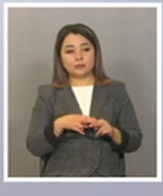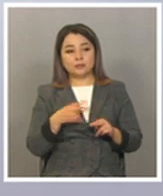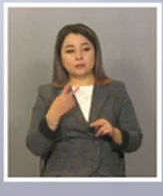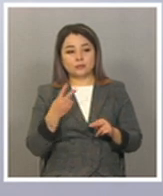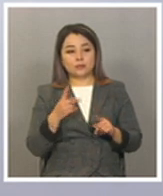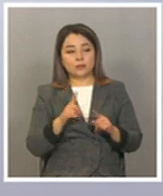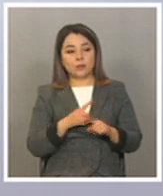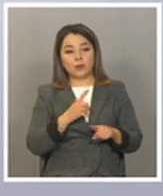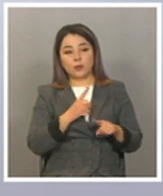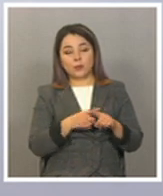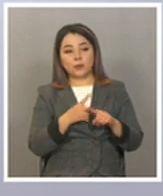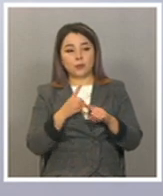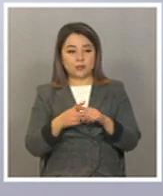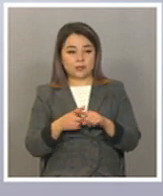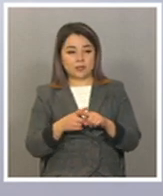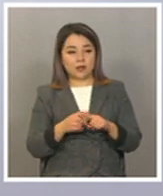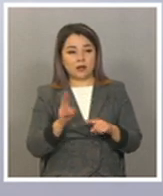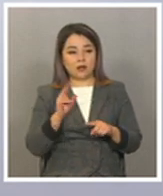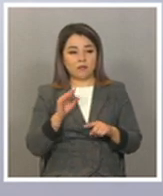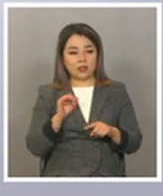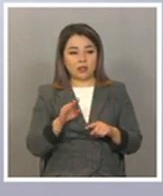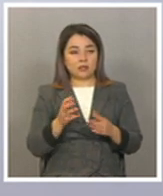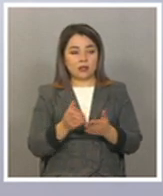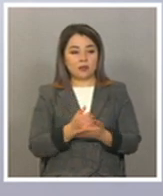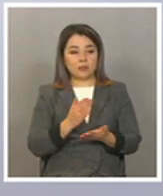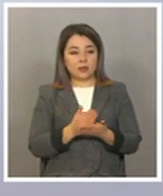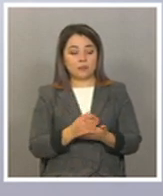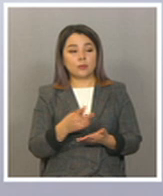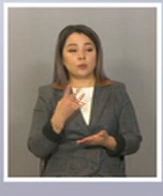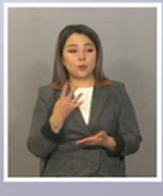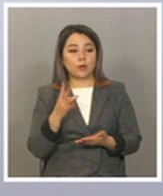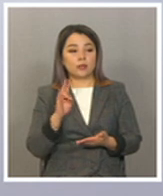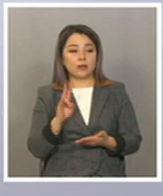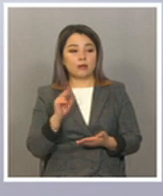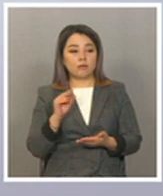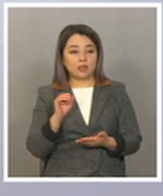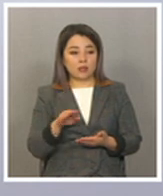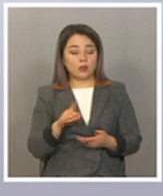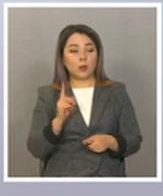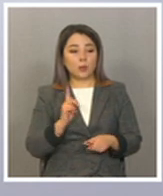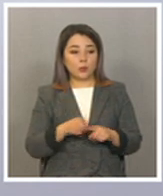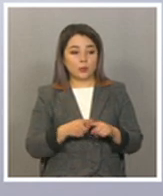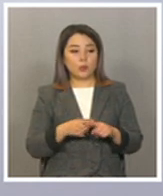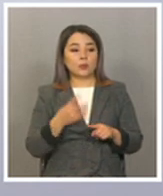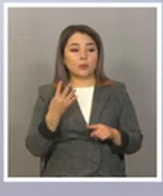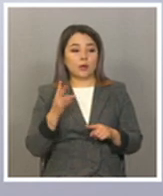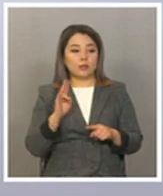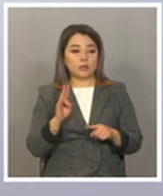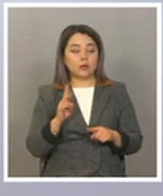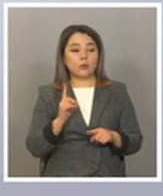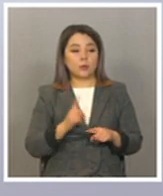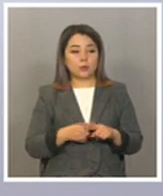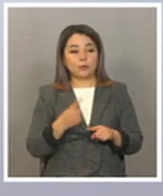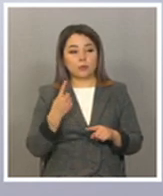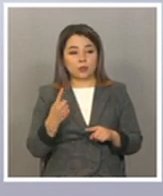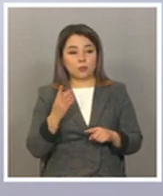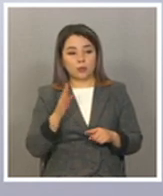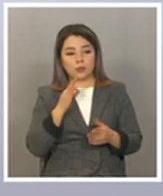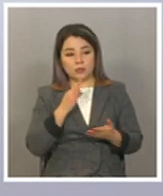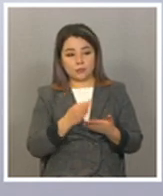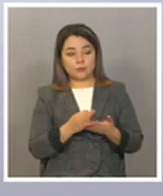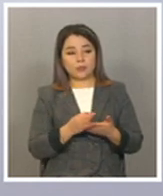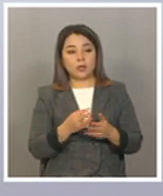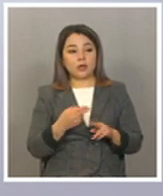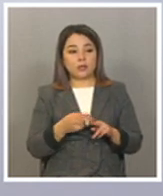өрнектің қосынысының квадратын табамыз. Онда 4n квадрат қосу 4n қосу 1 болады.